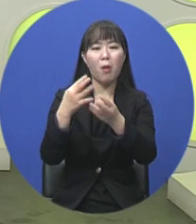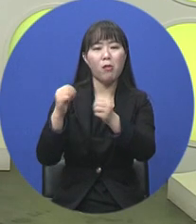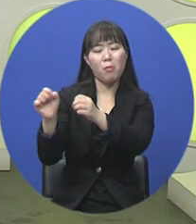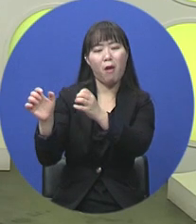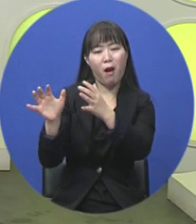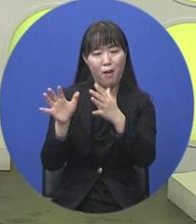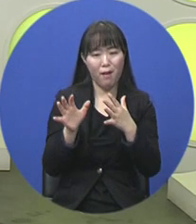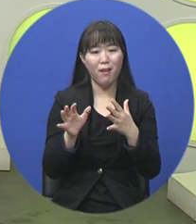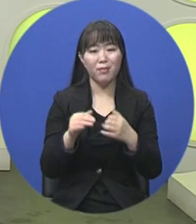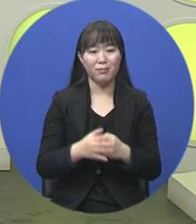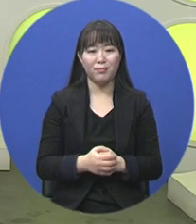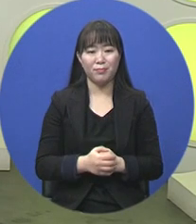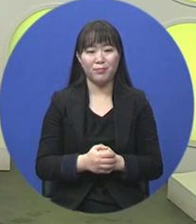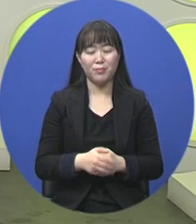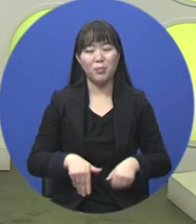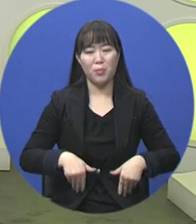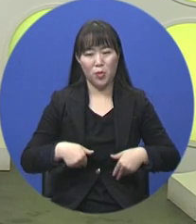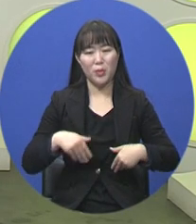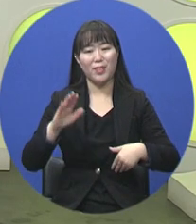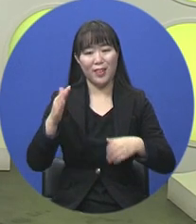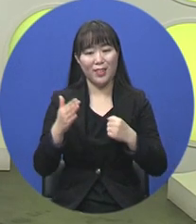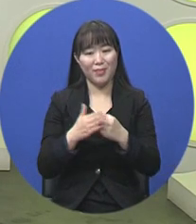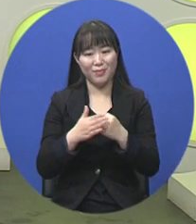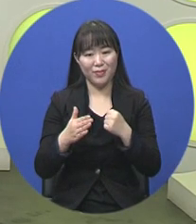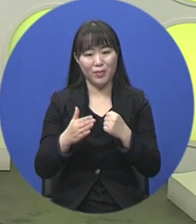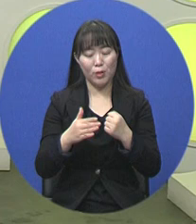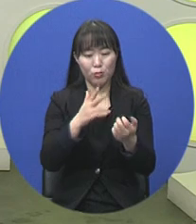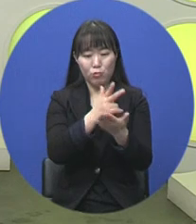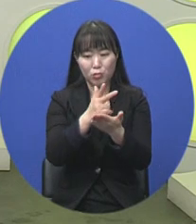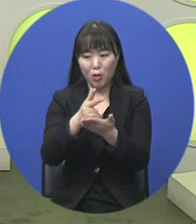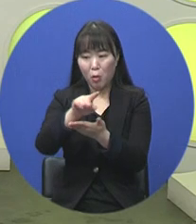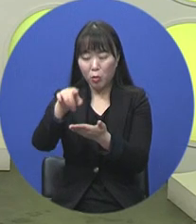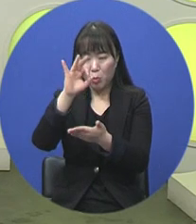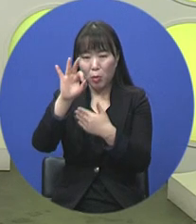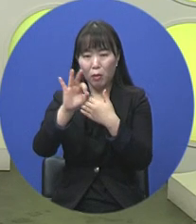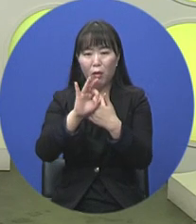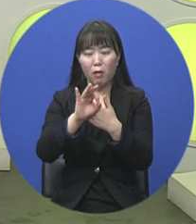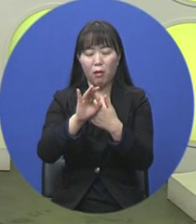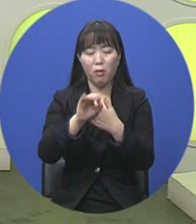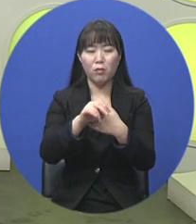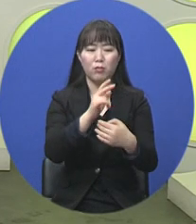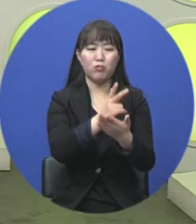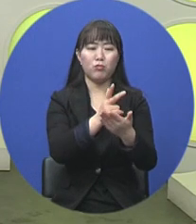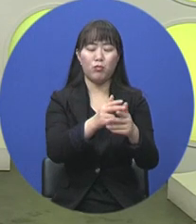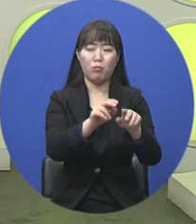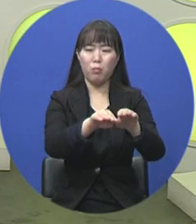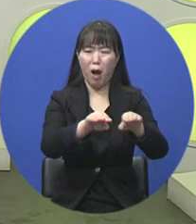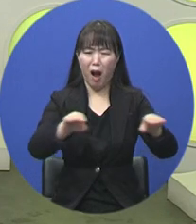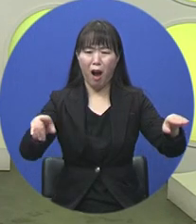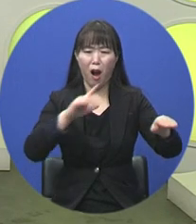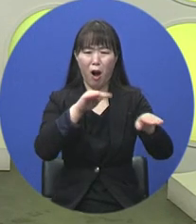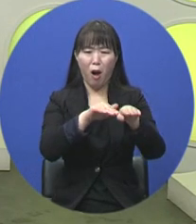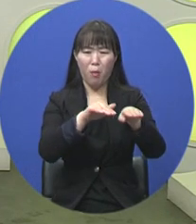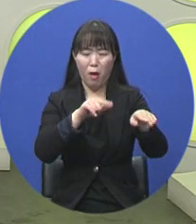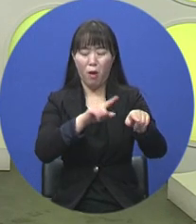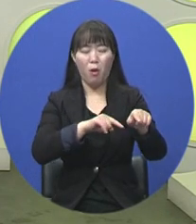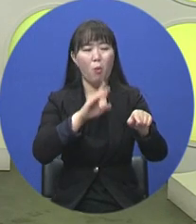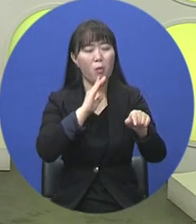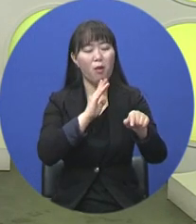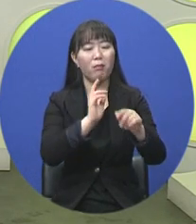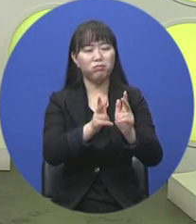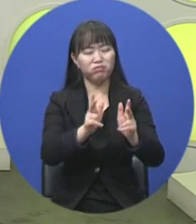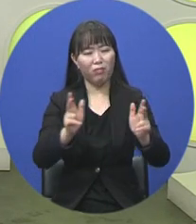오셨더라구요 아 근데 이때 아예 그 주차장 같은데 보니까 타가 뭘로 될 수 없을 정도로 만들어